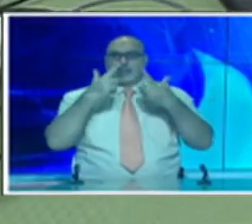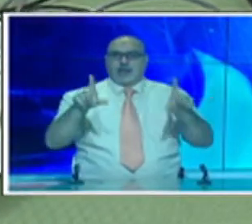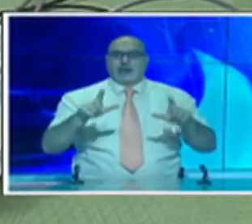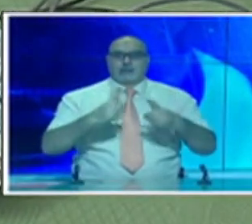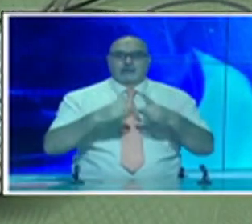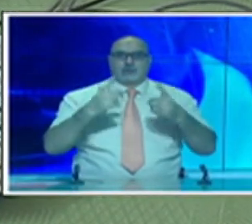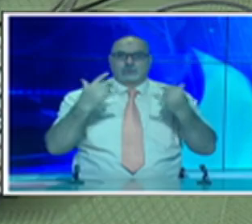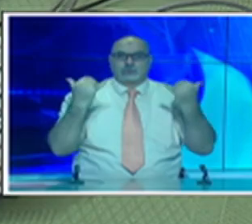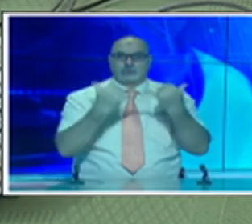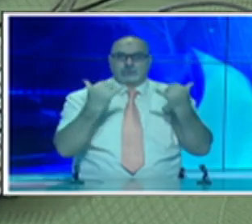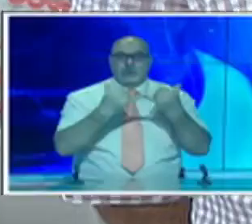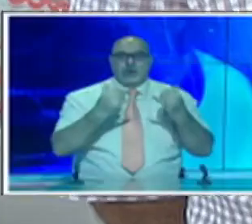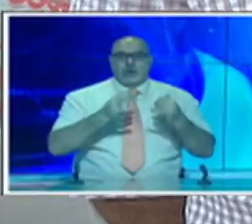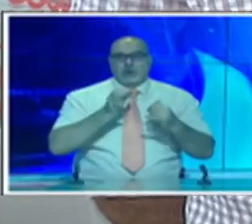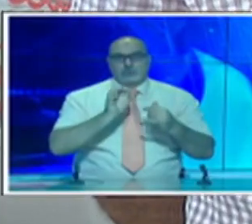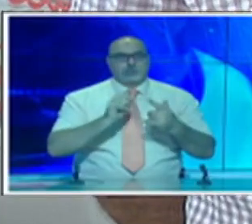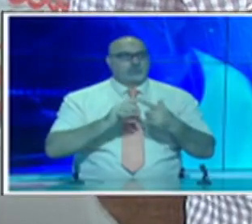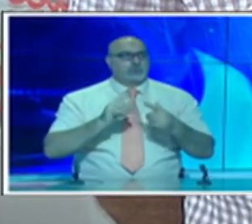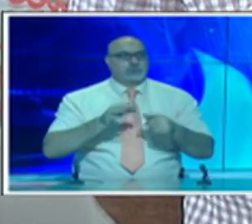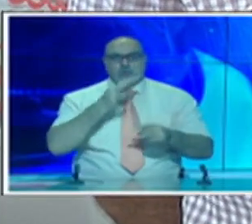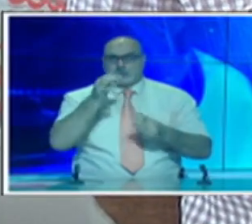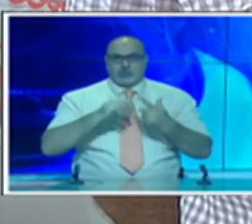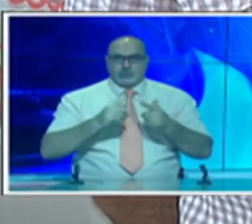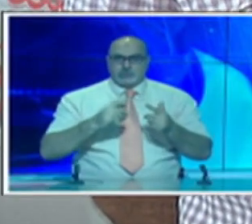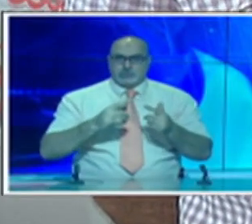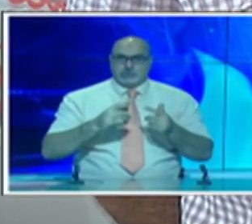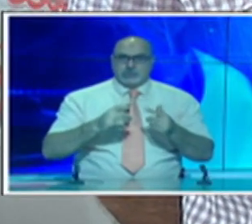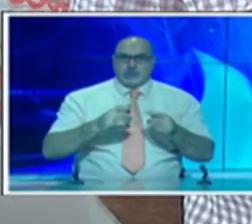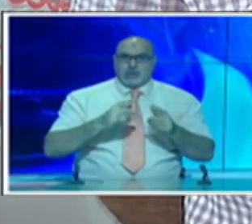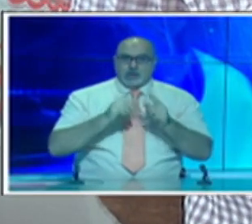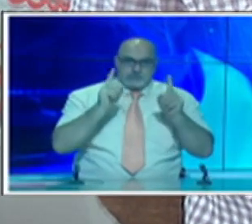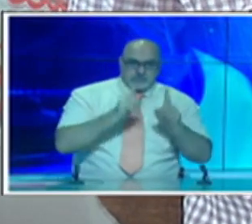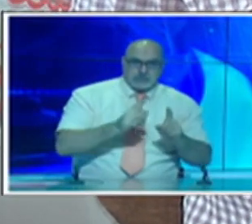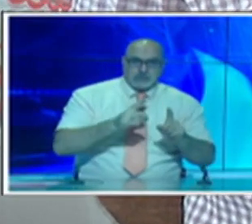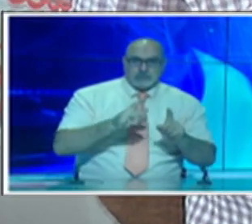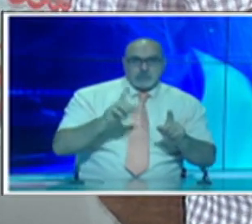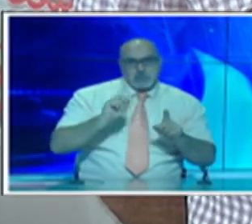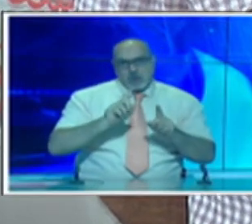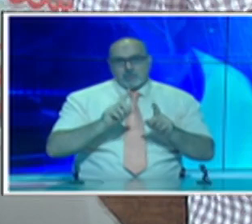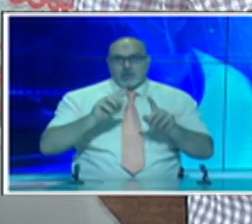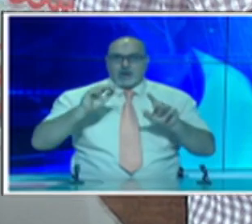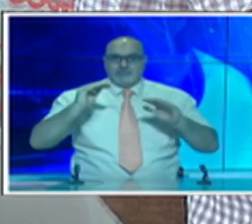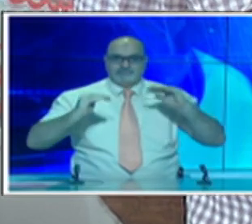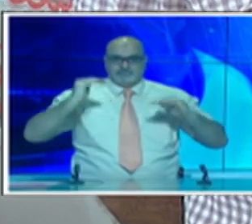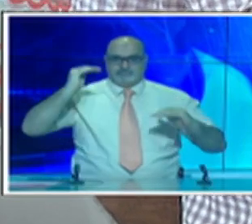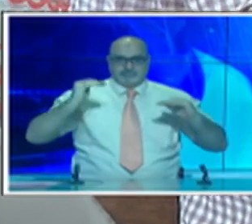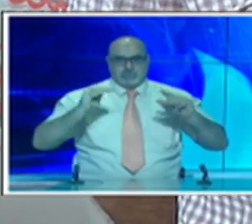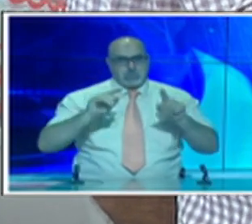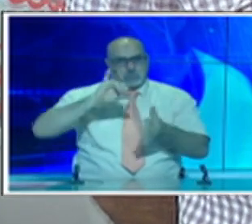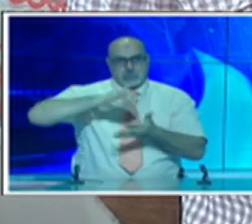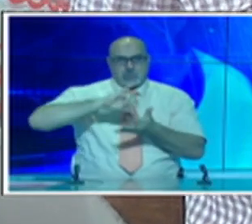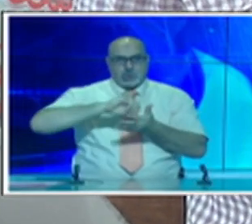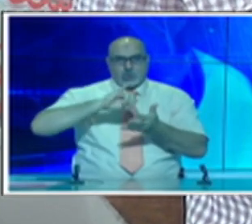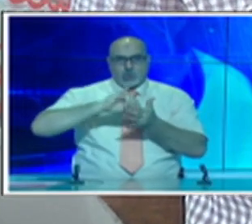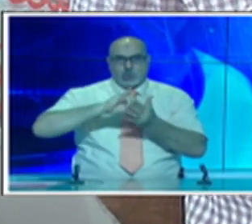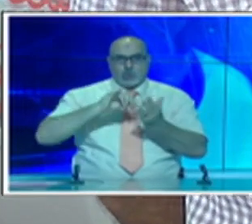ربما مبالغ فيه، وإذا كنا هناك قلنا أن هناك تضييق على الإعلام هذا أيضا مبالغ فيه، فلا تفريط